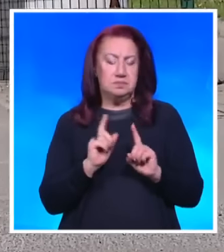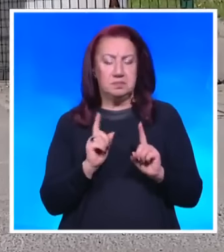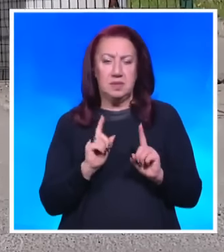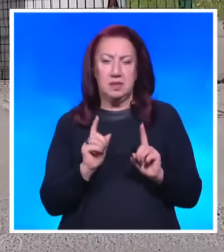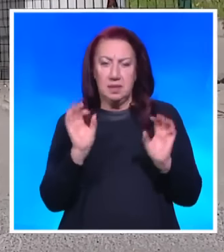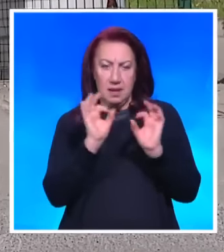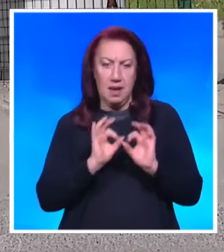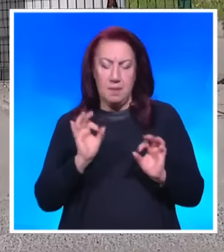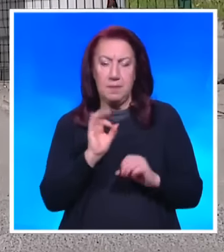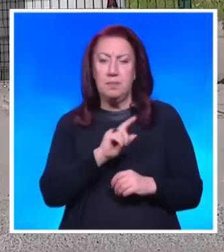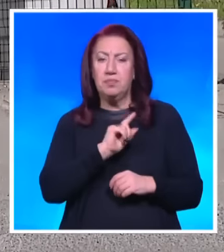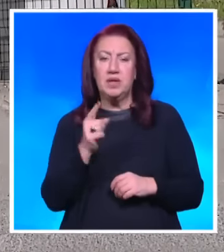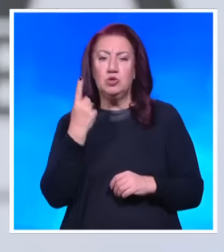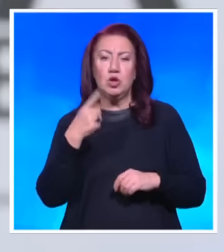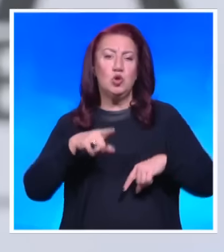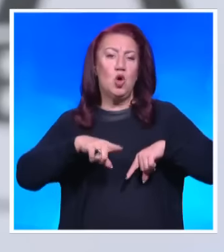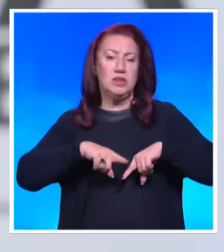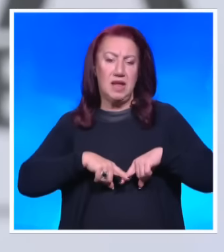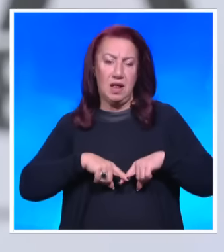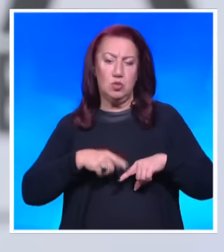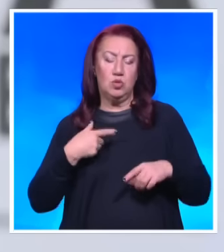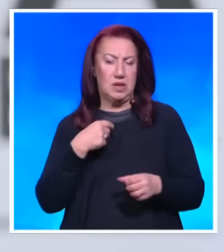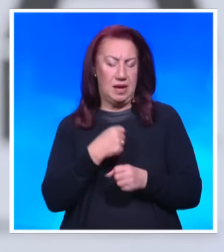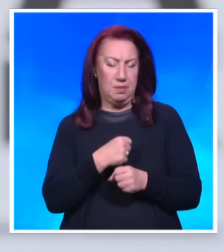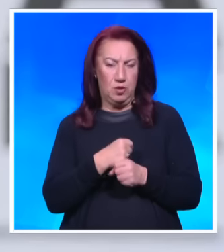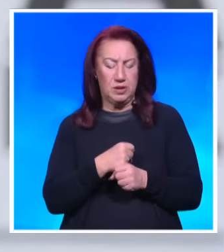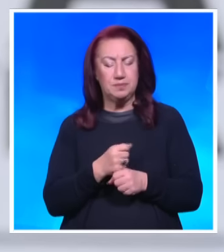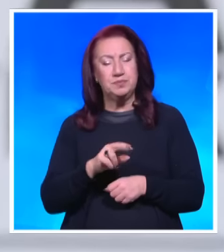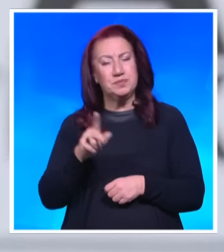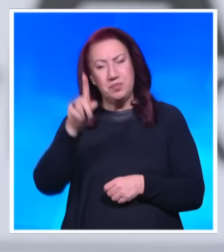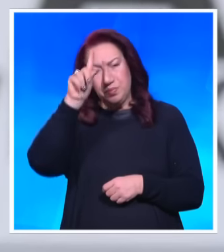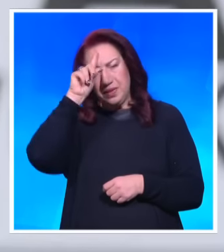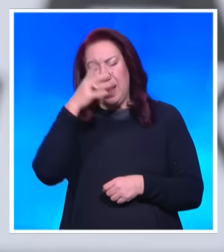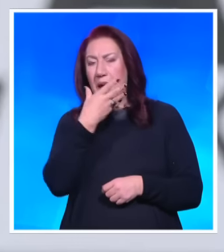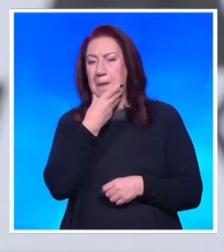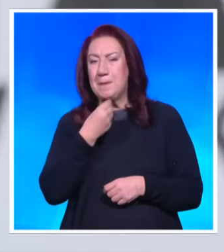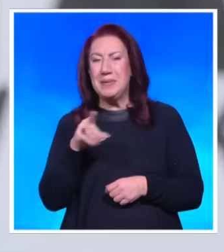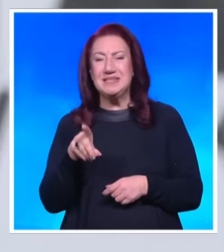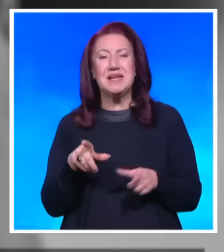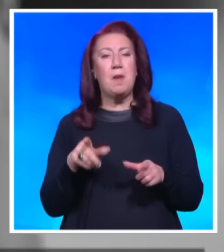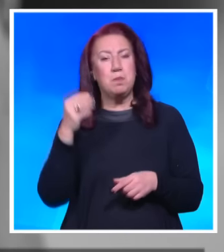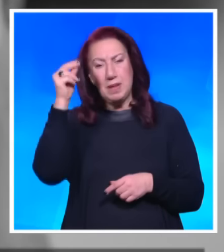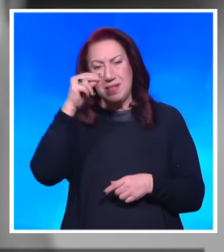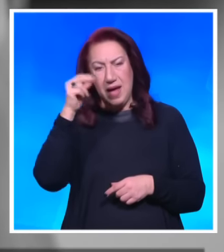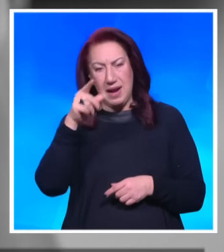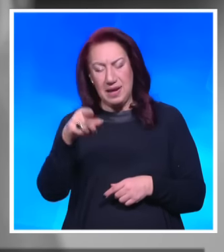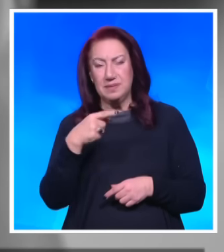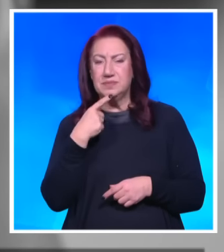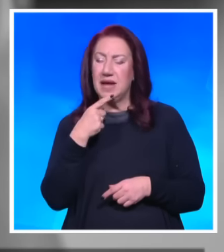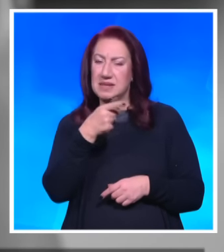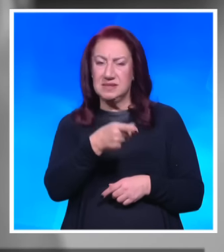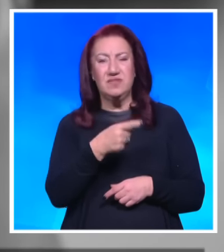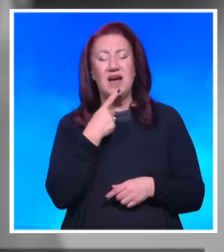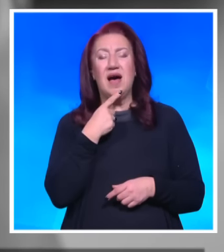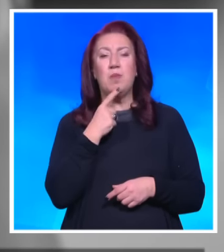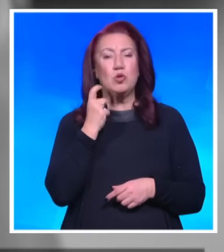едно дело, по което да работя. Мис България Ивайла Бакалова казва, че Божанов ѝ е предлагал помощ, за да бъде пуснат от ареста